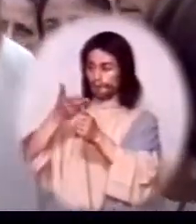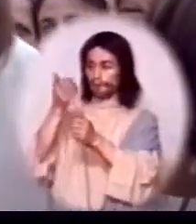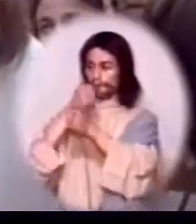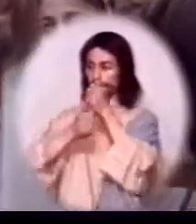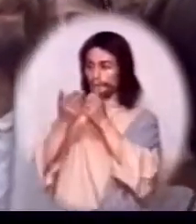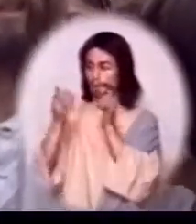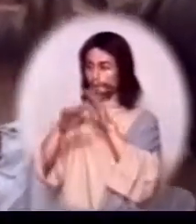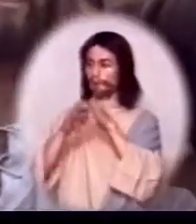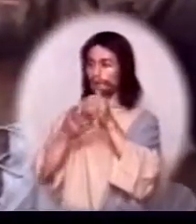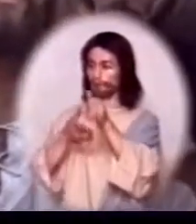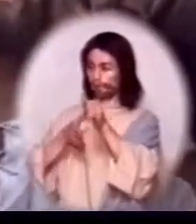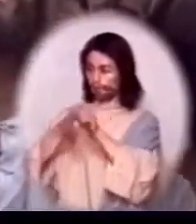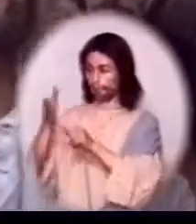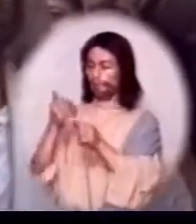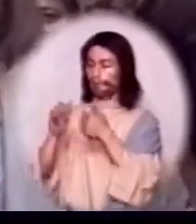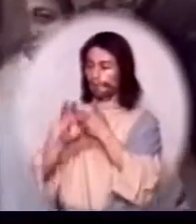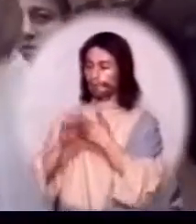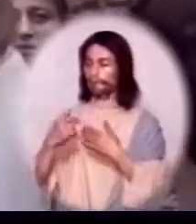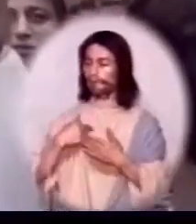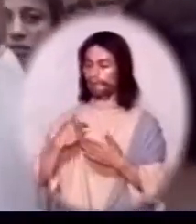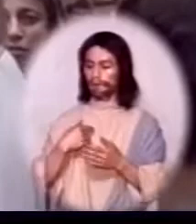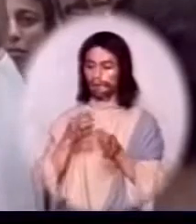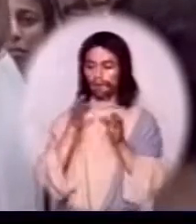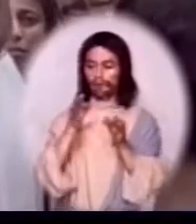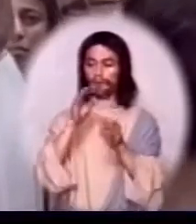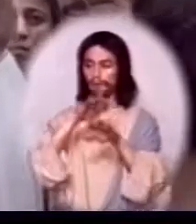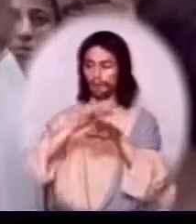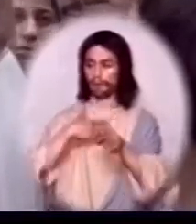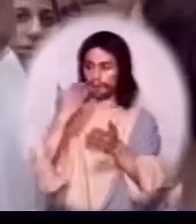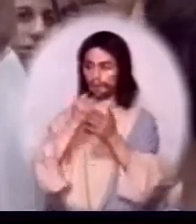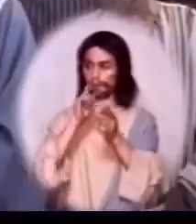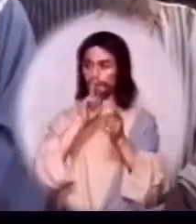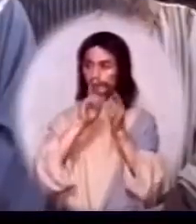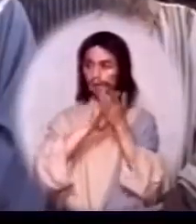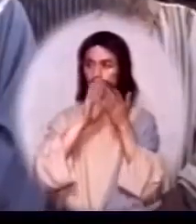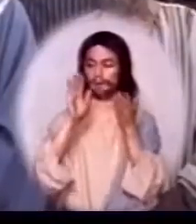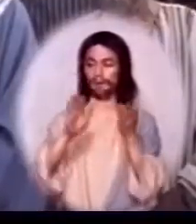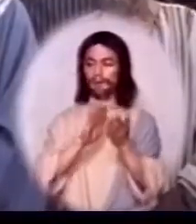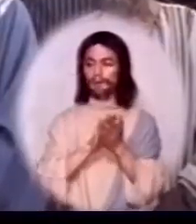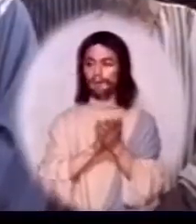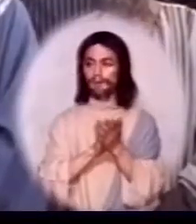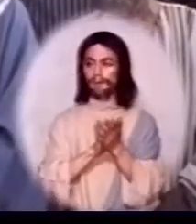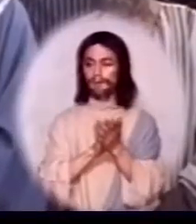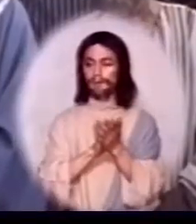상속자다. 죽여버리면 포도원은 우리의 차지가 될 것이다 라고 했다.